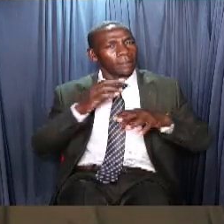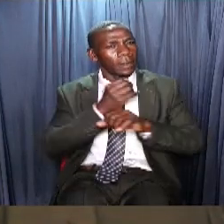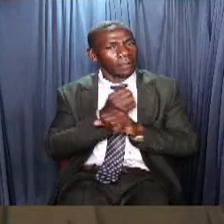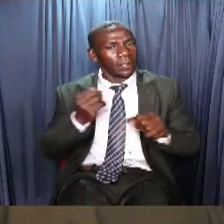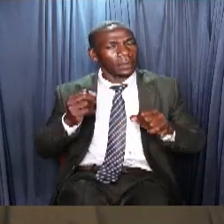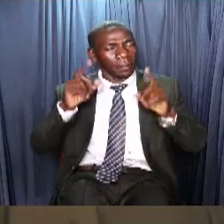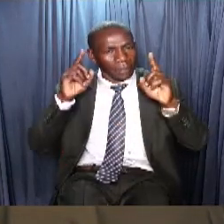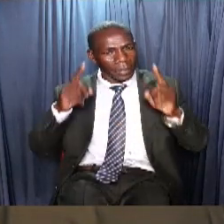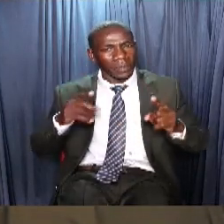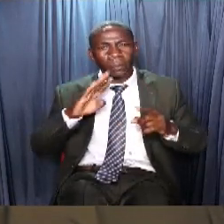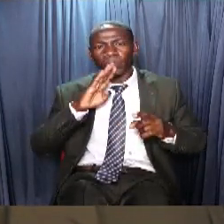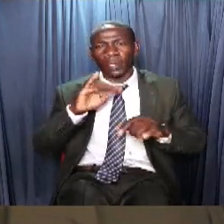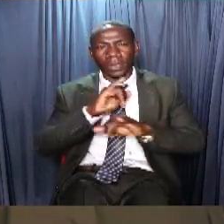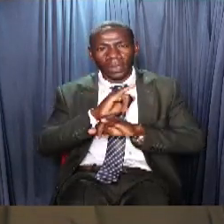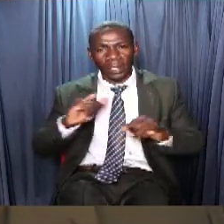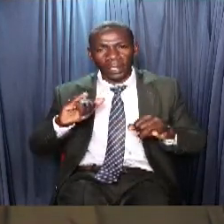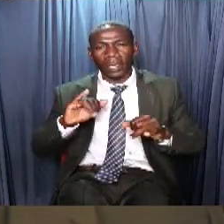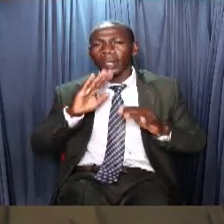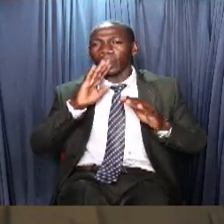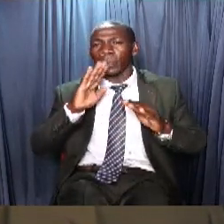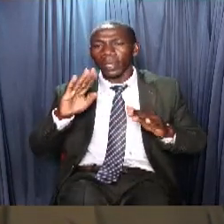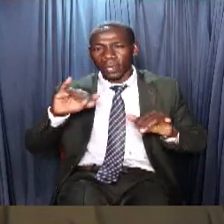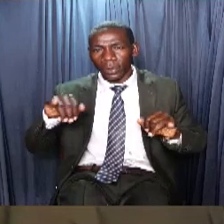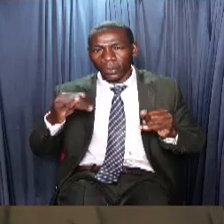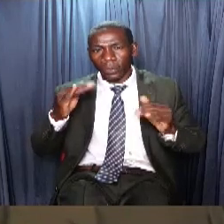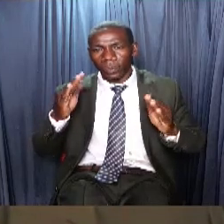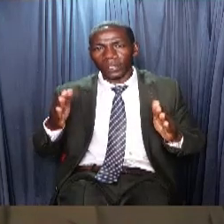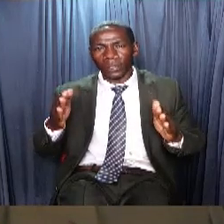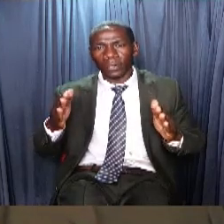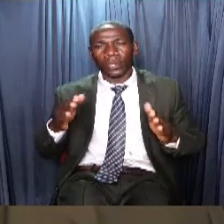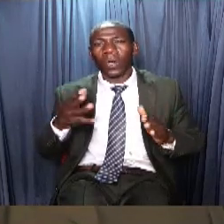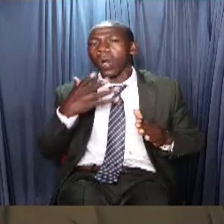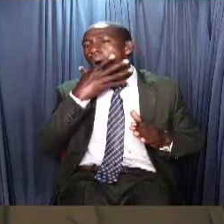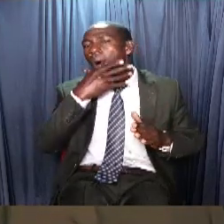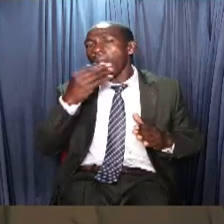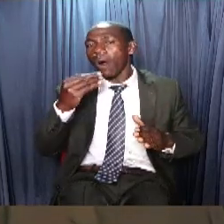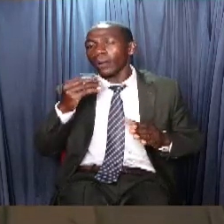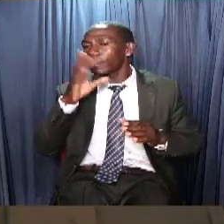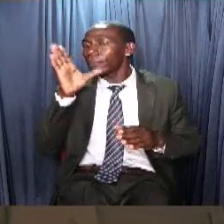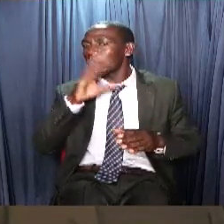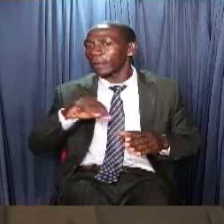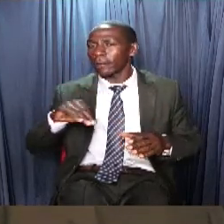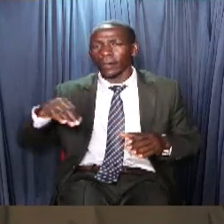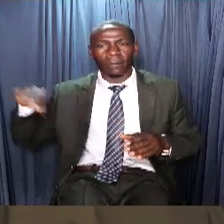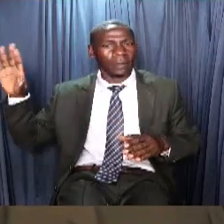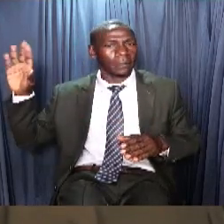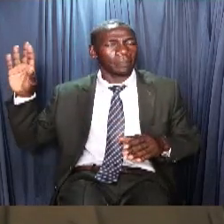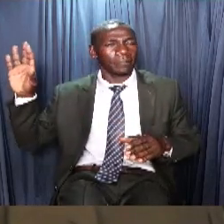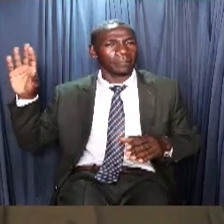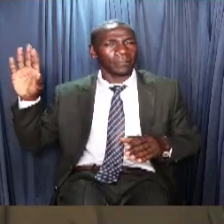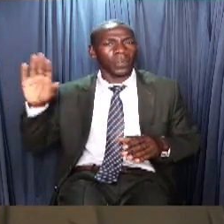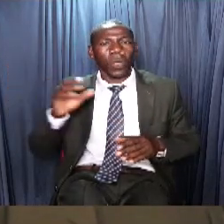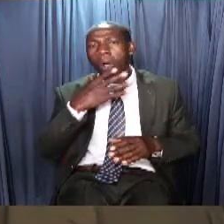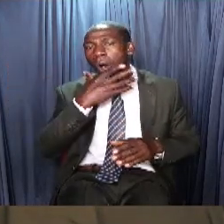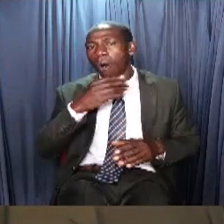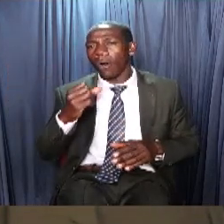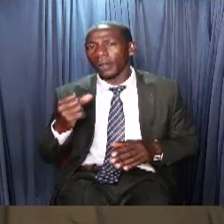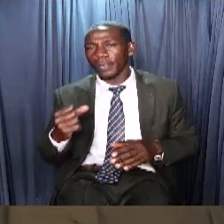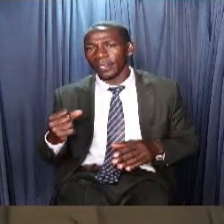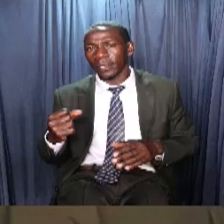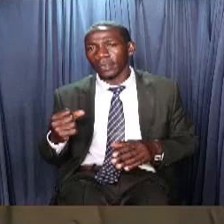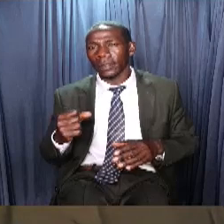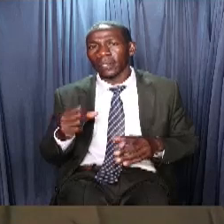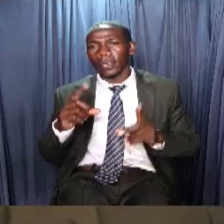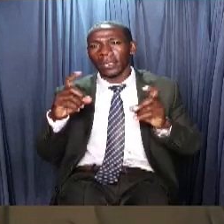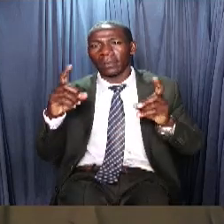sanctified. Kuwa kiumbe kipya. And being a new creature. Ya kale kuisha. The old going away. Ya kale. The old. Nguvu